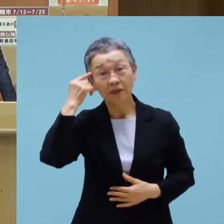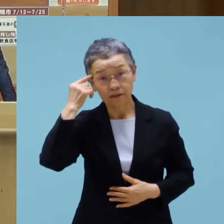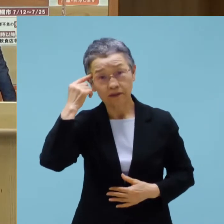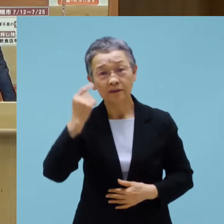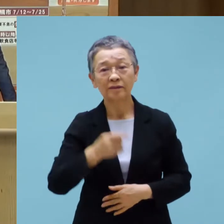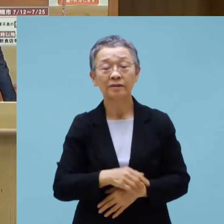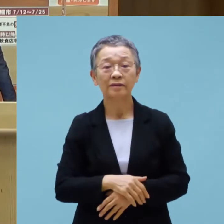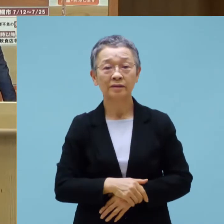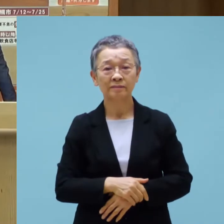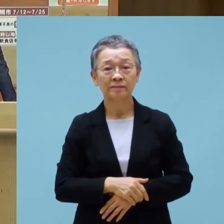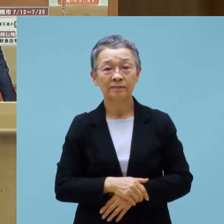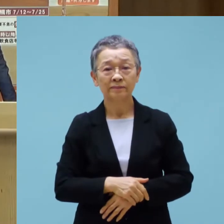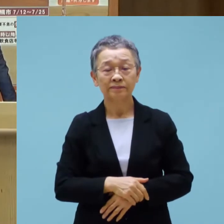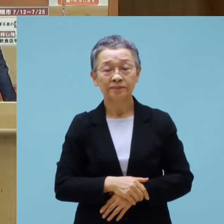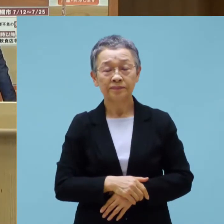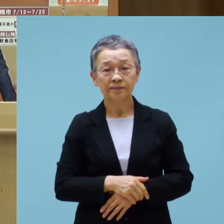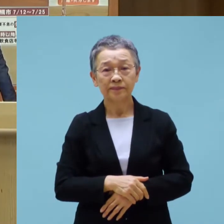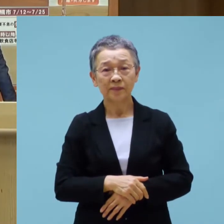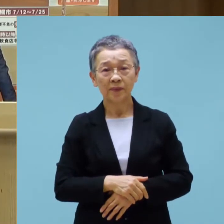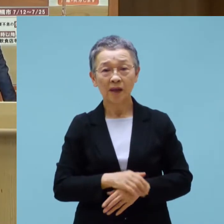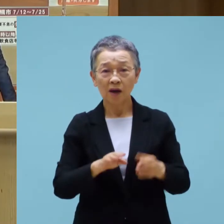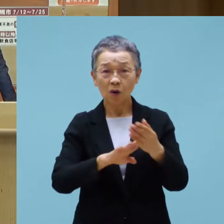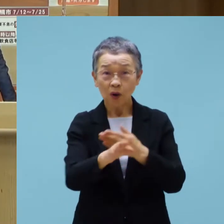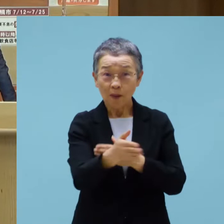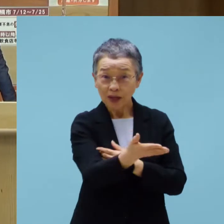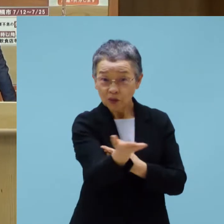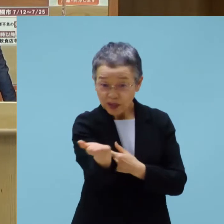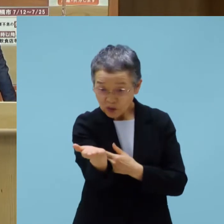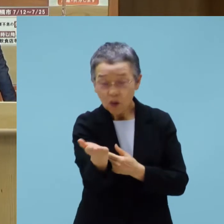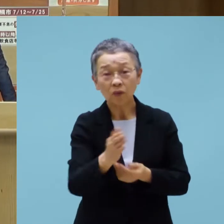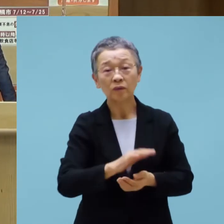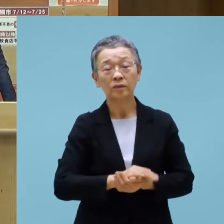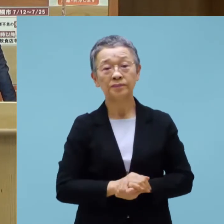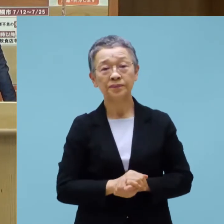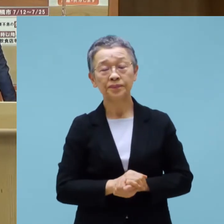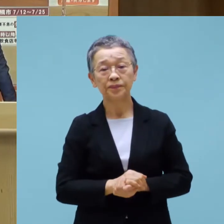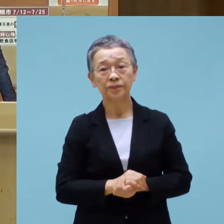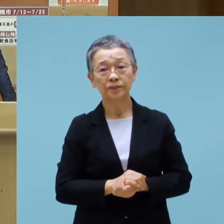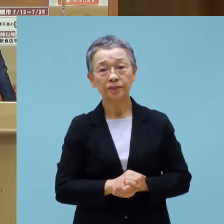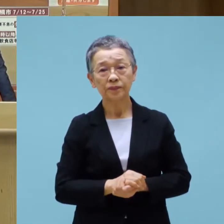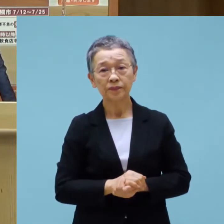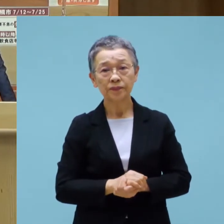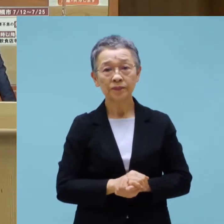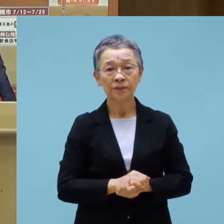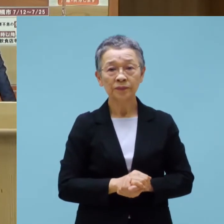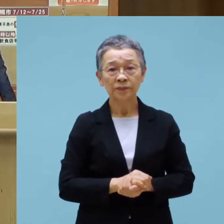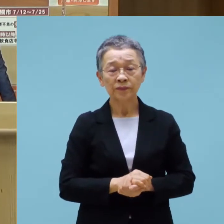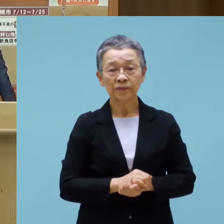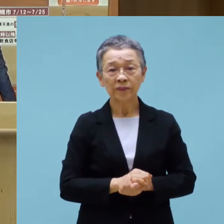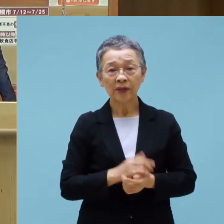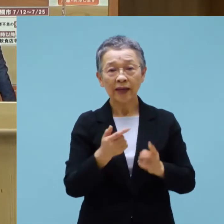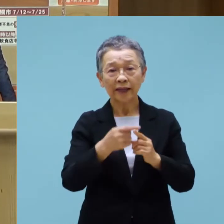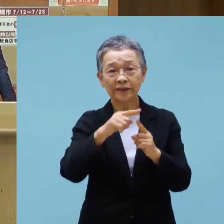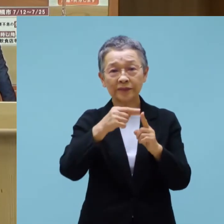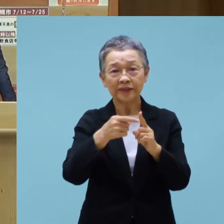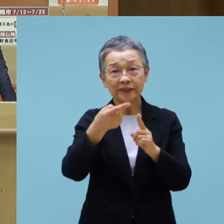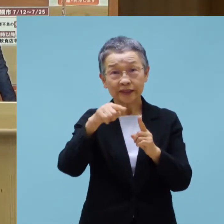よろしいですか。他にご質問ございますか。では、HB の古川さん。